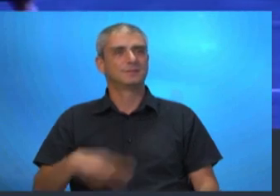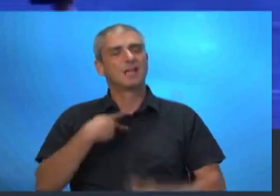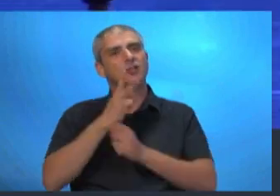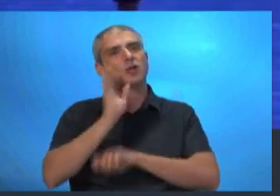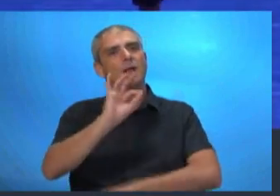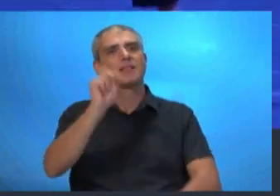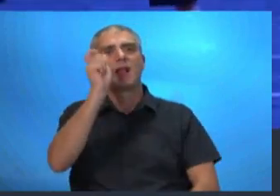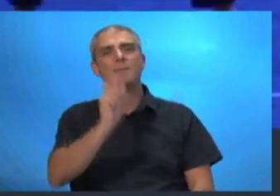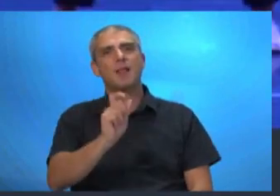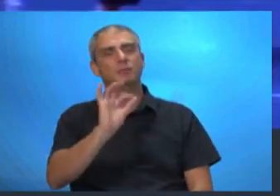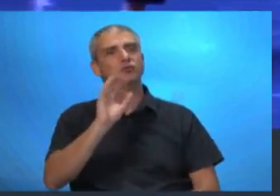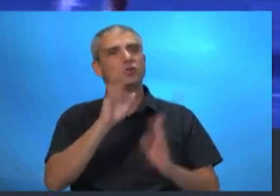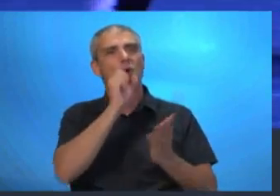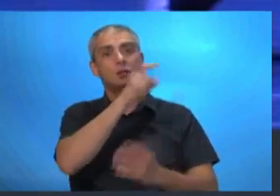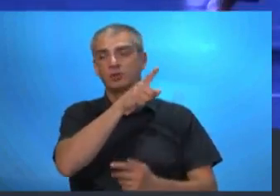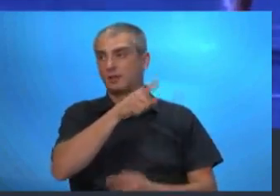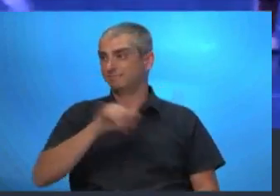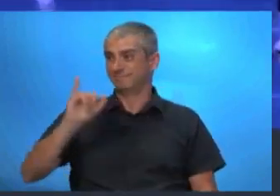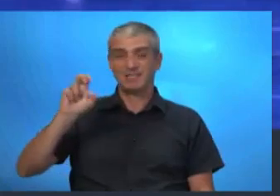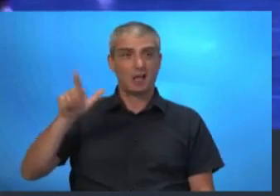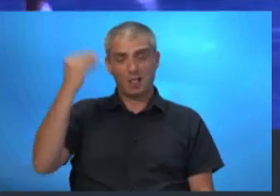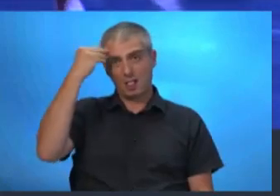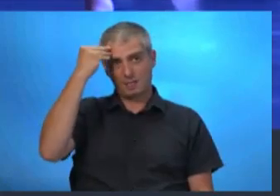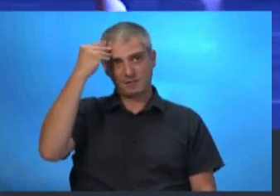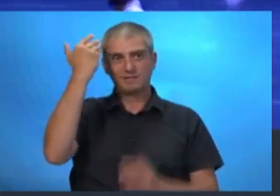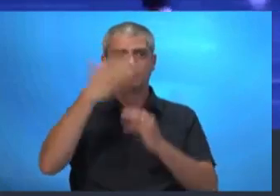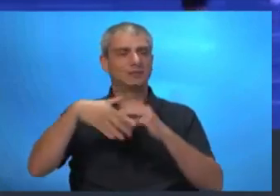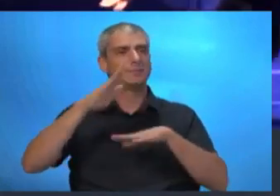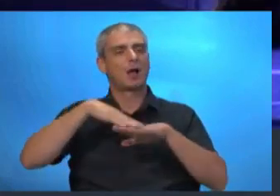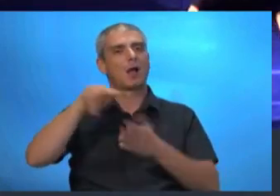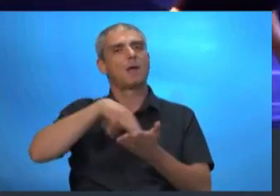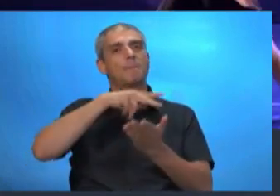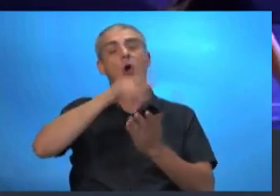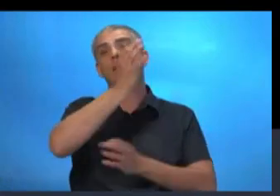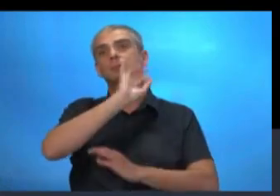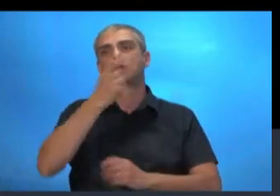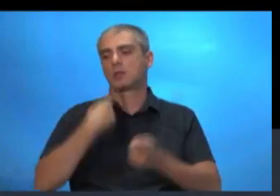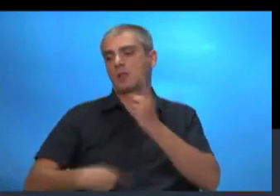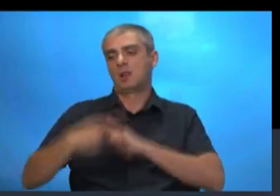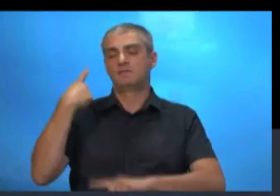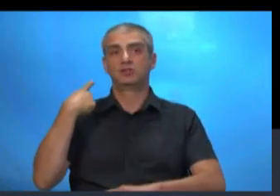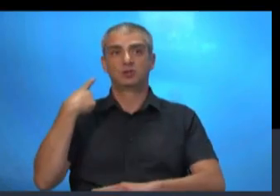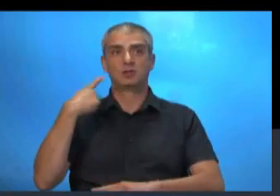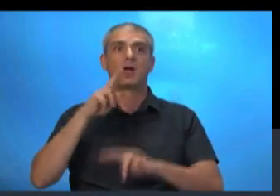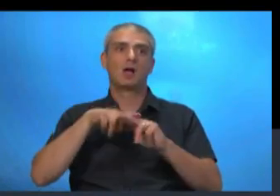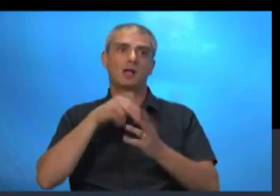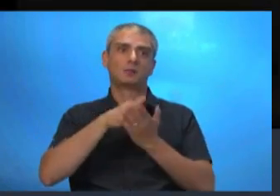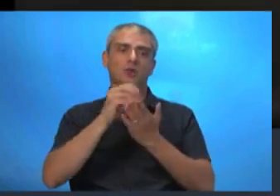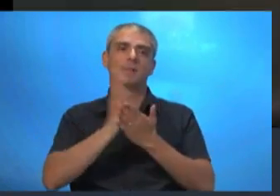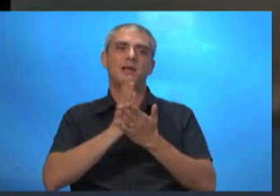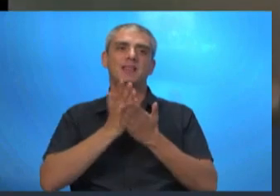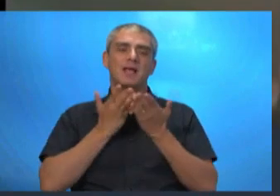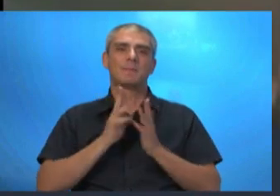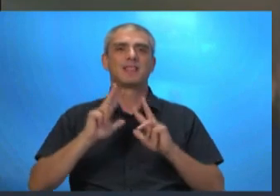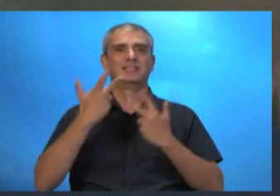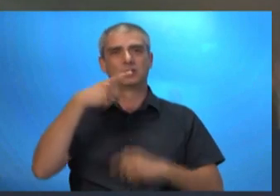יעל למדה בתיכון לאומנויות בירושלים וסיימה את מגמת המחול בהצטיינות בשנה שעברה. משם המשיכה למכינת בני ציון